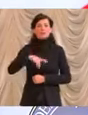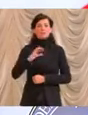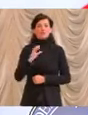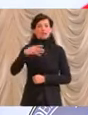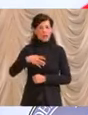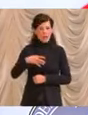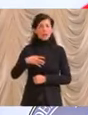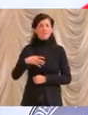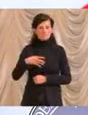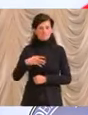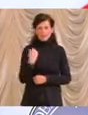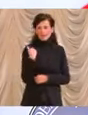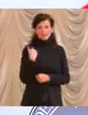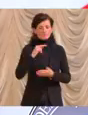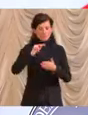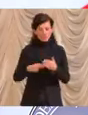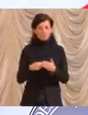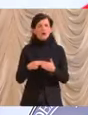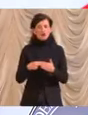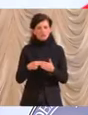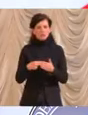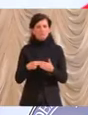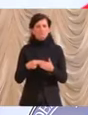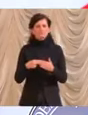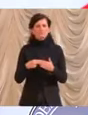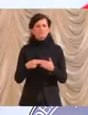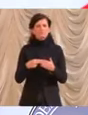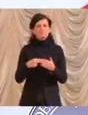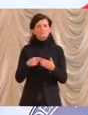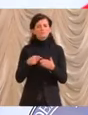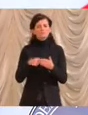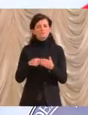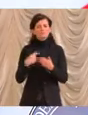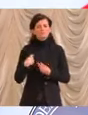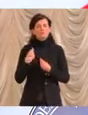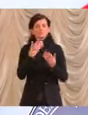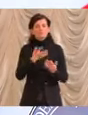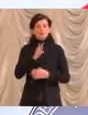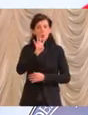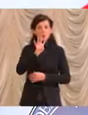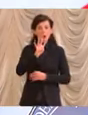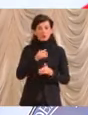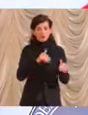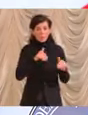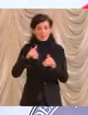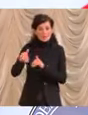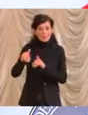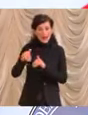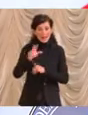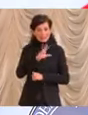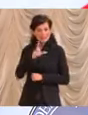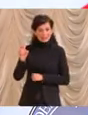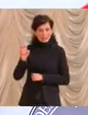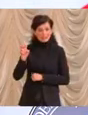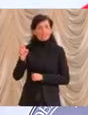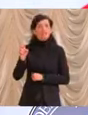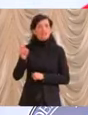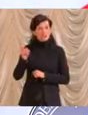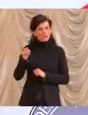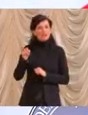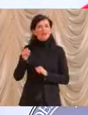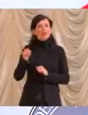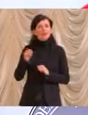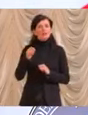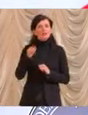dispone, a loro giriamo la somma di 4 miliardi e 3 a valere